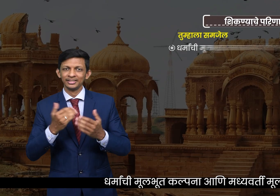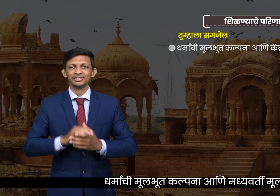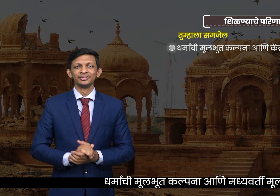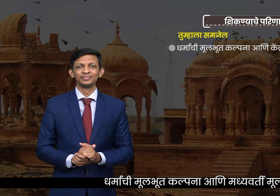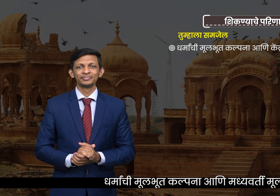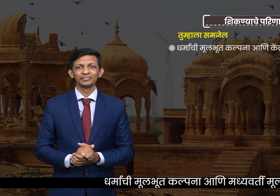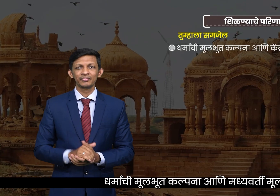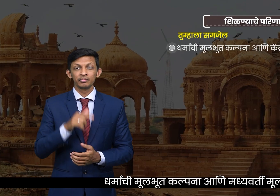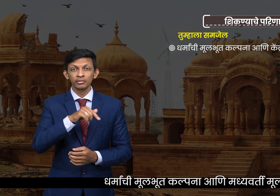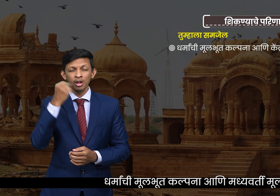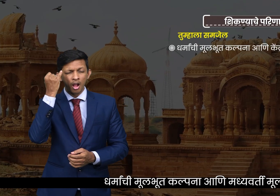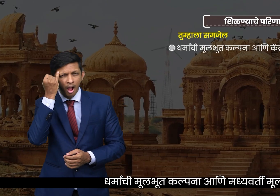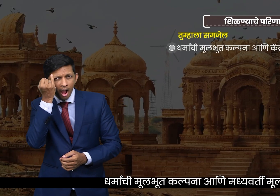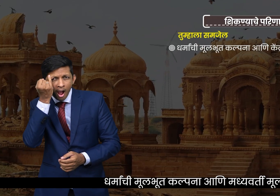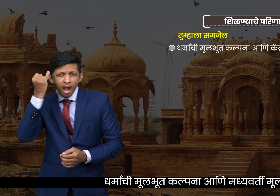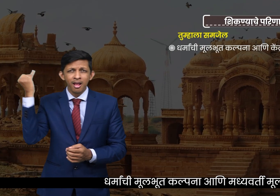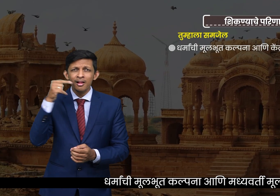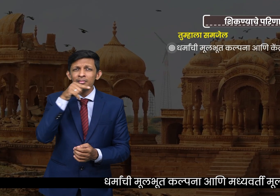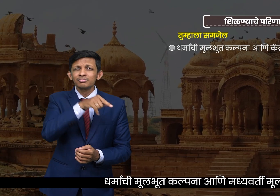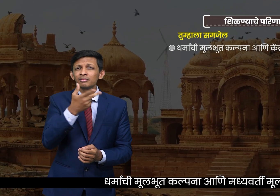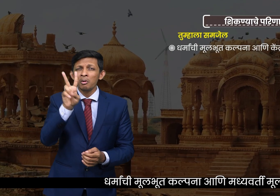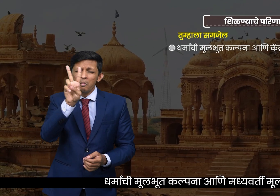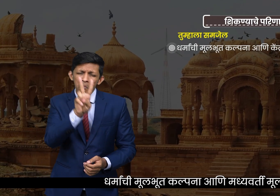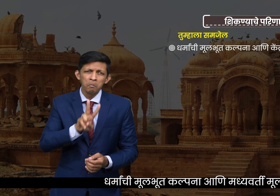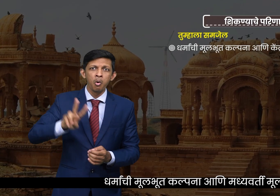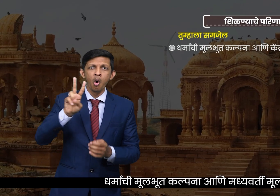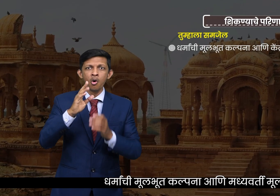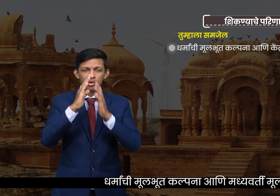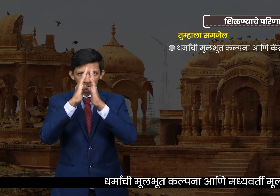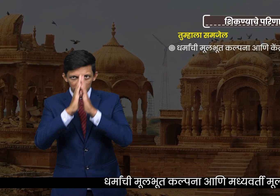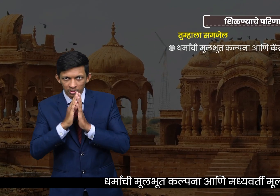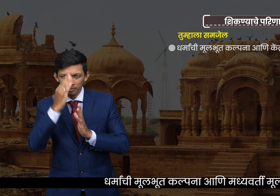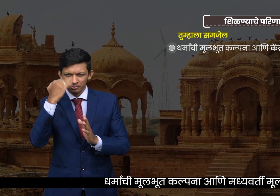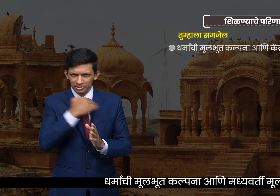धर्माची मूलभूत कल्पना आणि मध्यवर्ती मूल्ये.